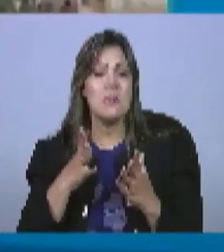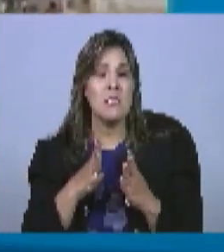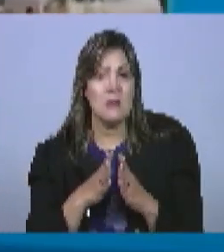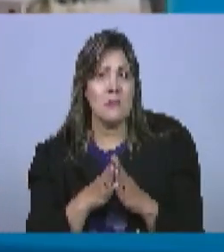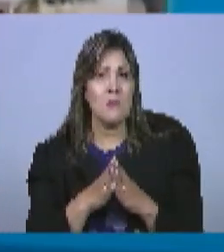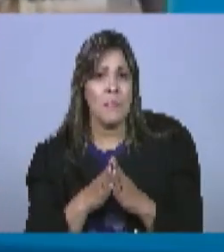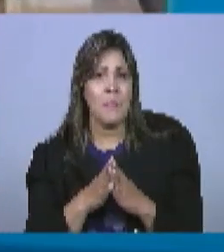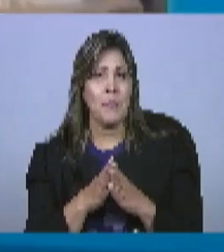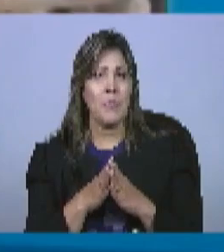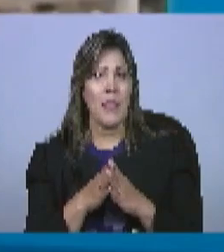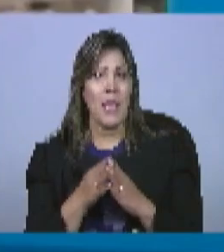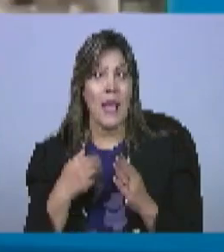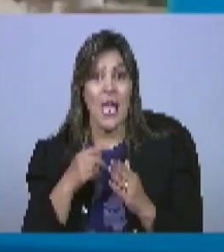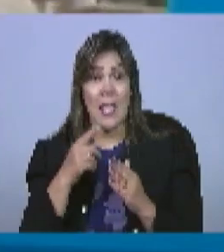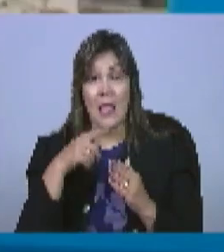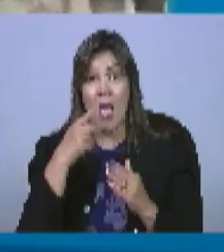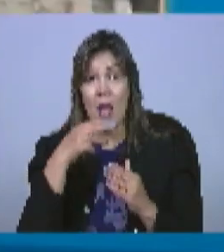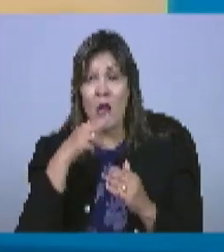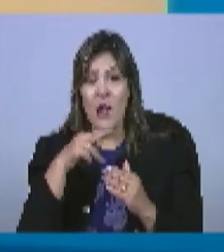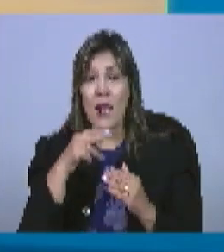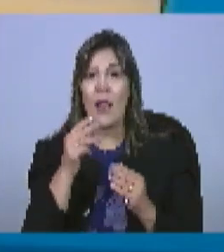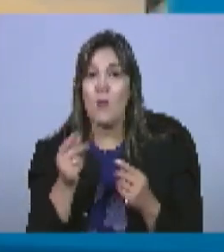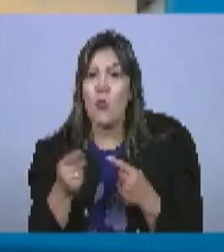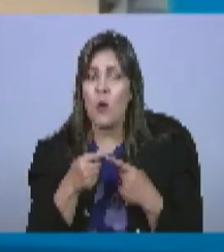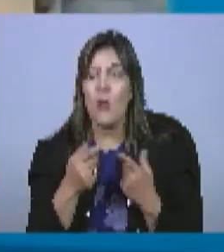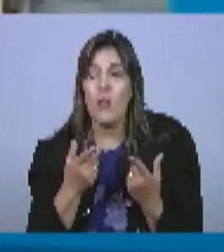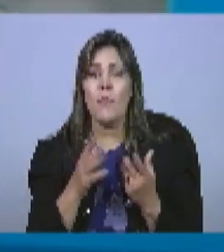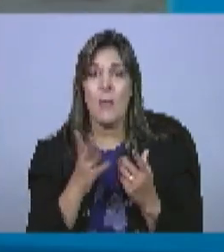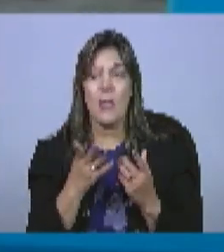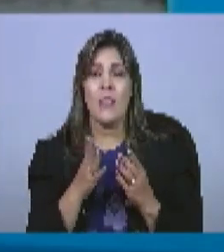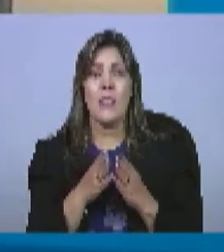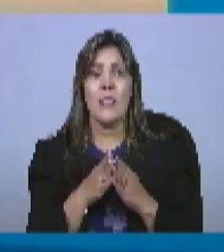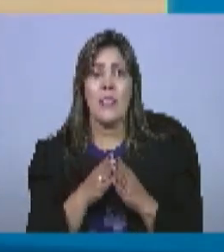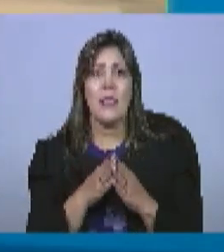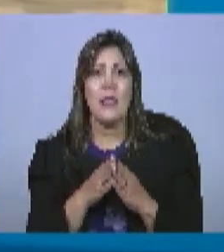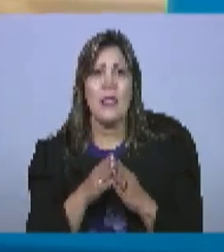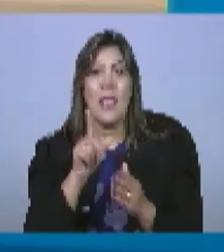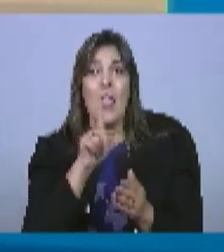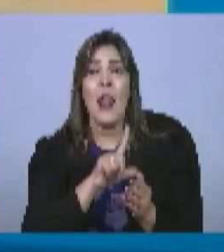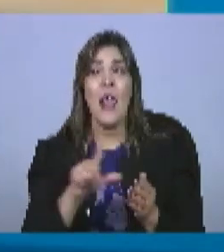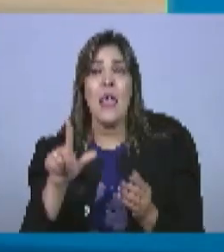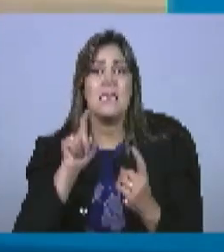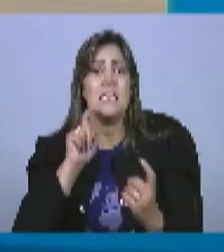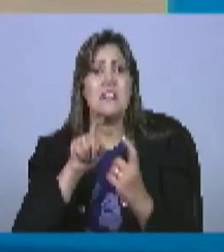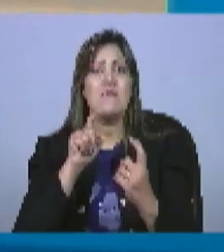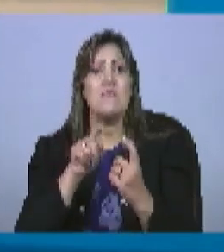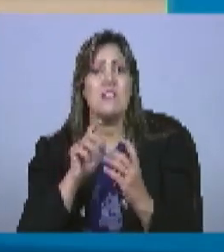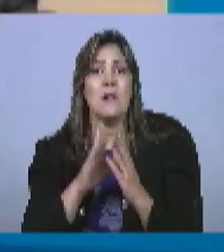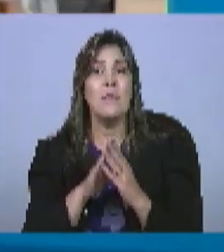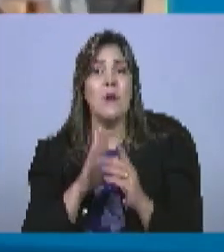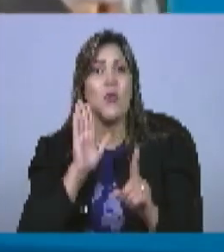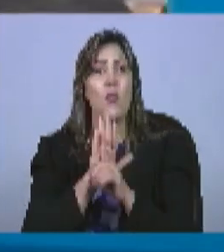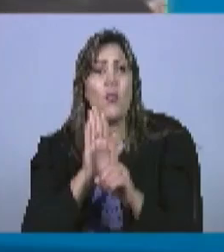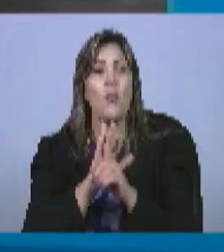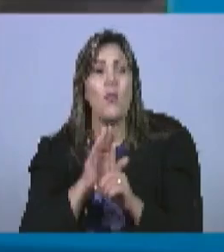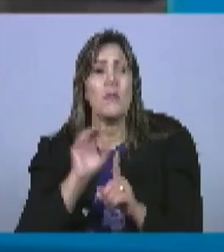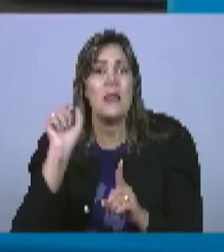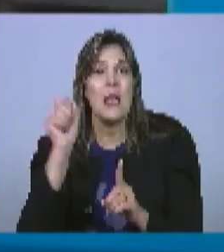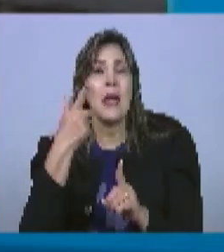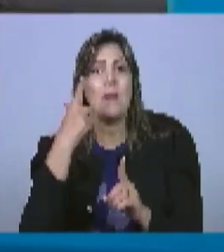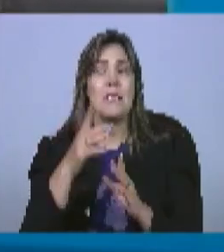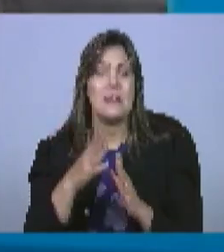لكن الراي الاقرب هو طبعا ان الطرف الاساسي في الصراع الاخر هو قوات الدعم السريع وهي